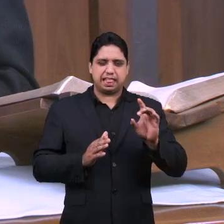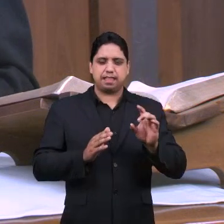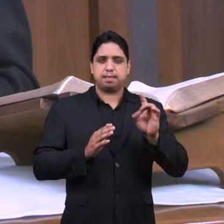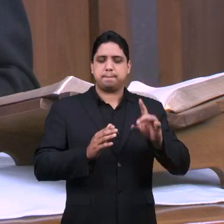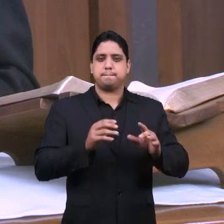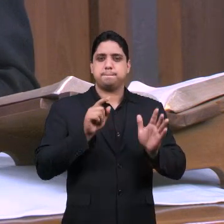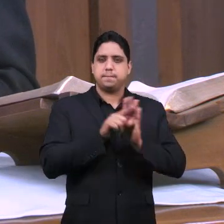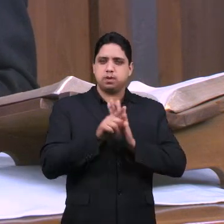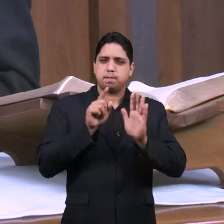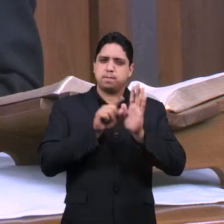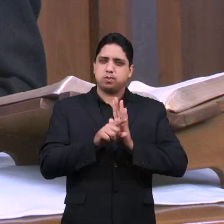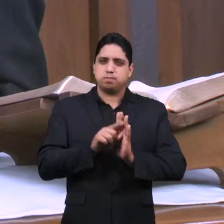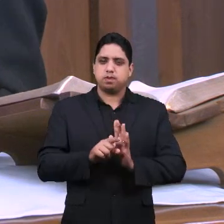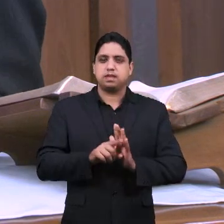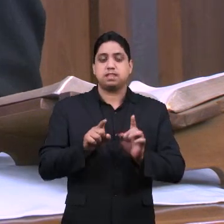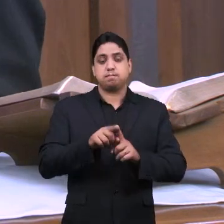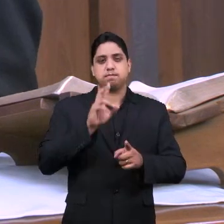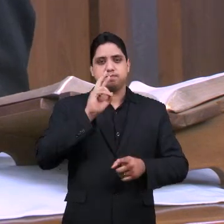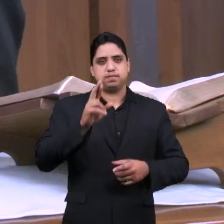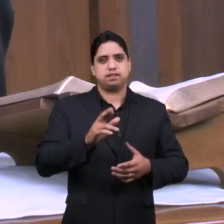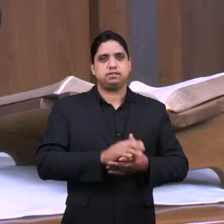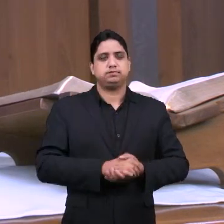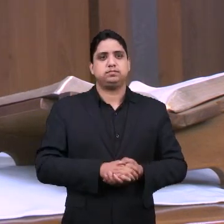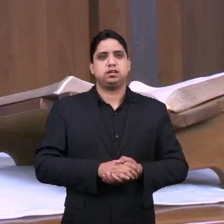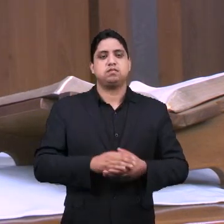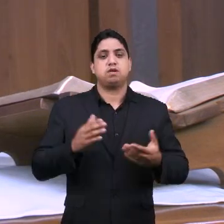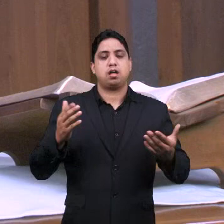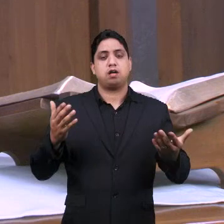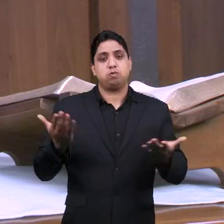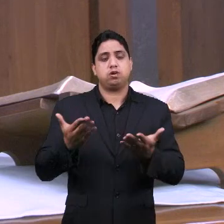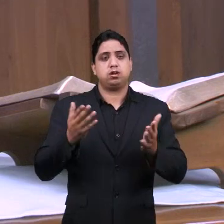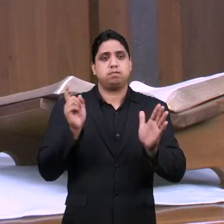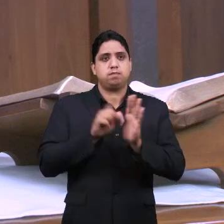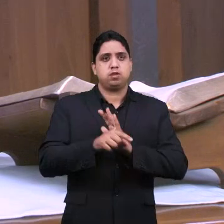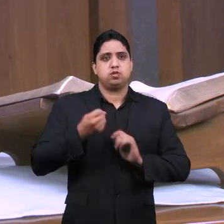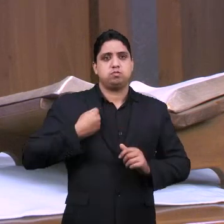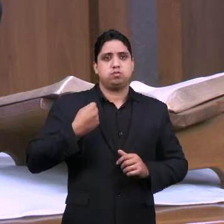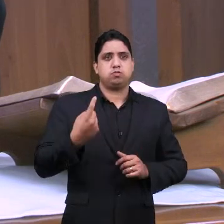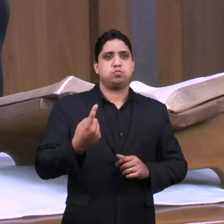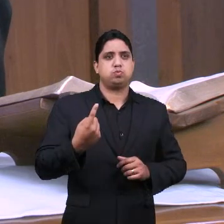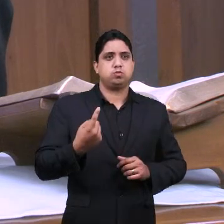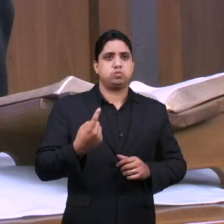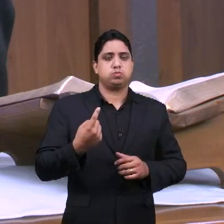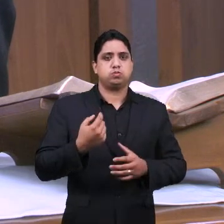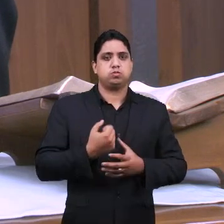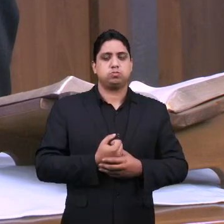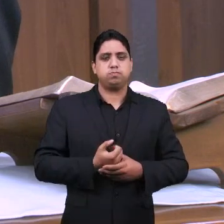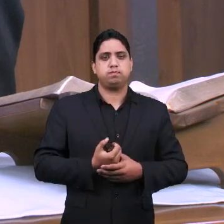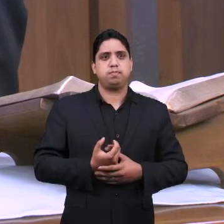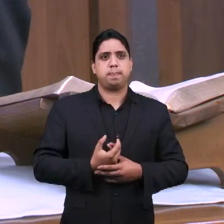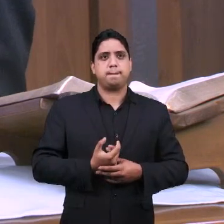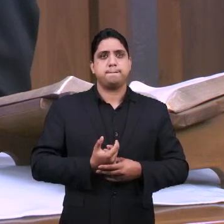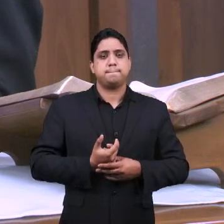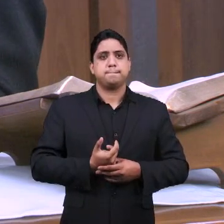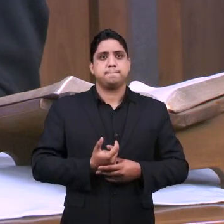des questions et aussi les réponses respectives. Passons à notre première question.